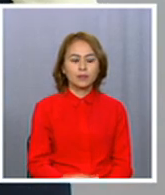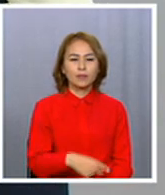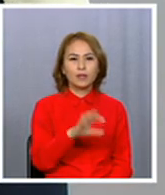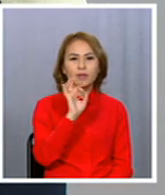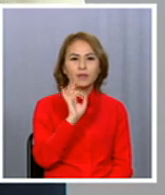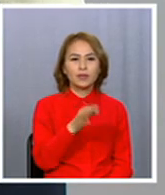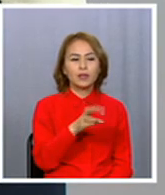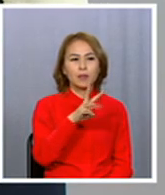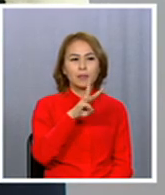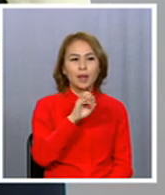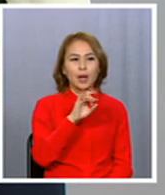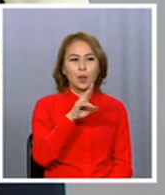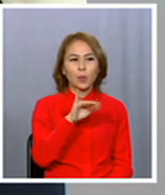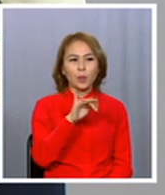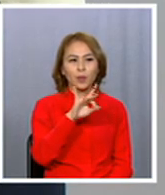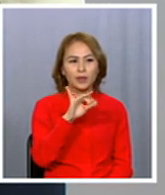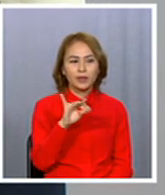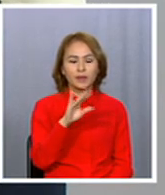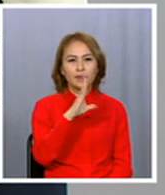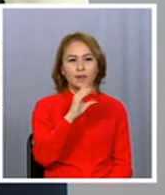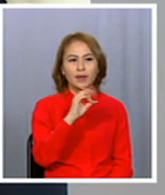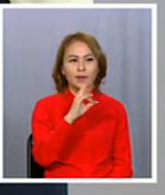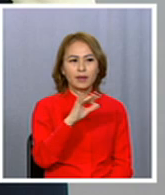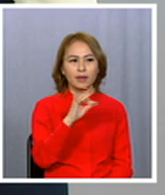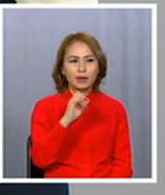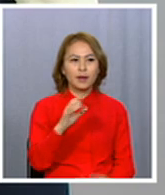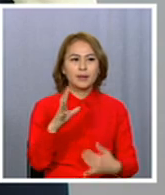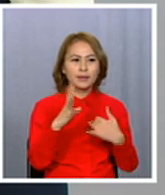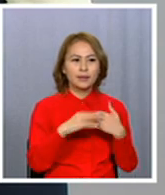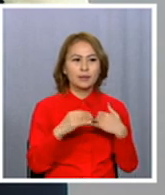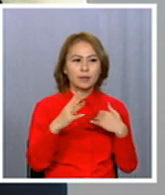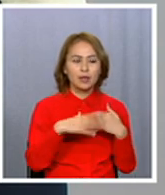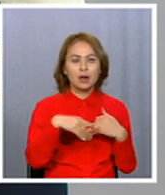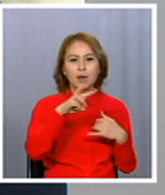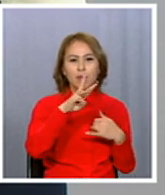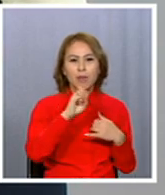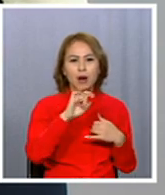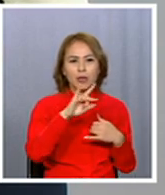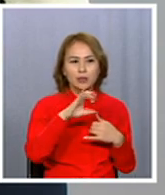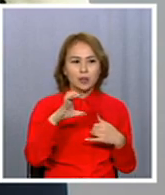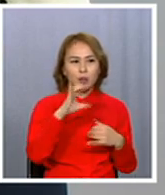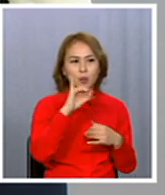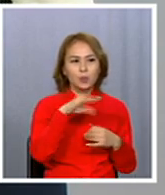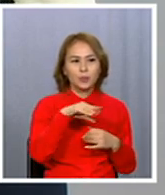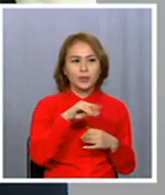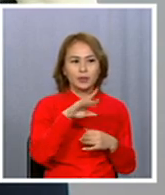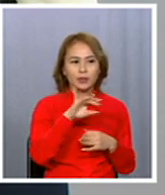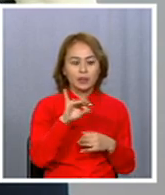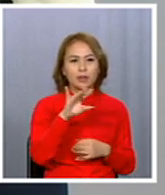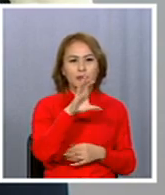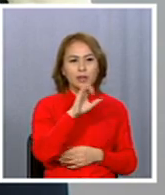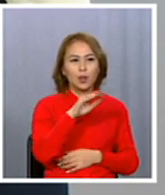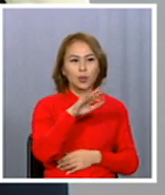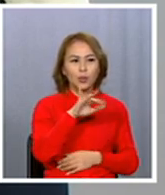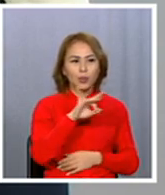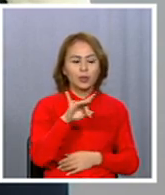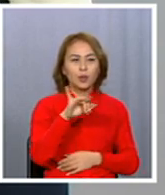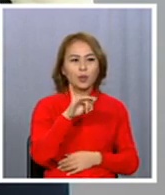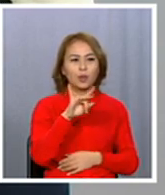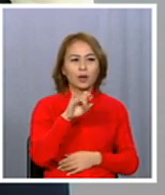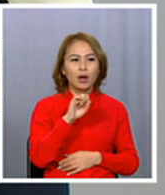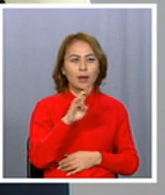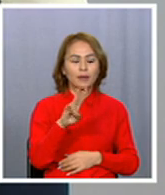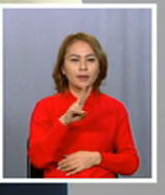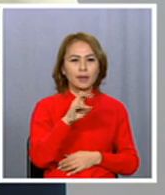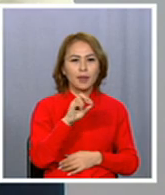Верно, это Меркурий, Венера, Земля, Марс, Юпитер, Сатурн, Уран,